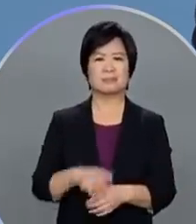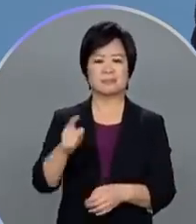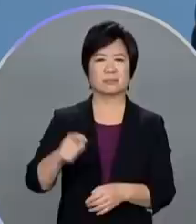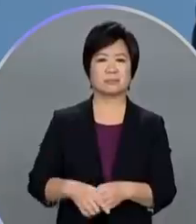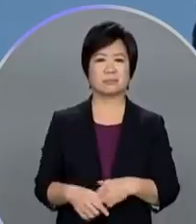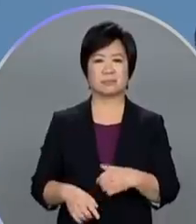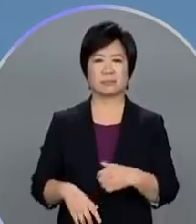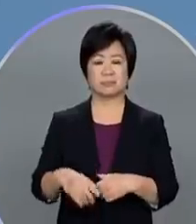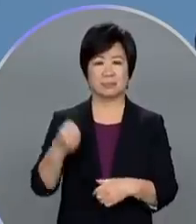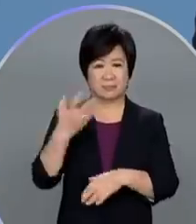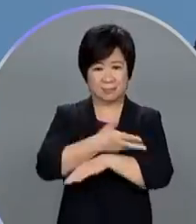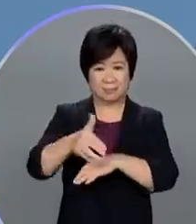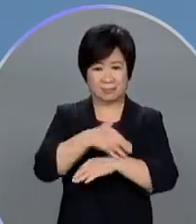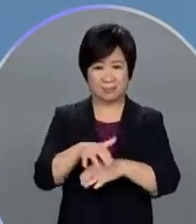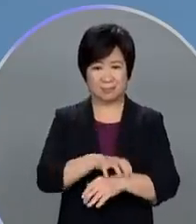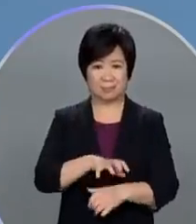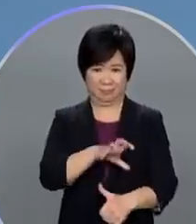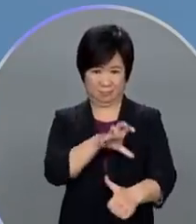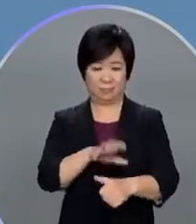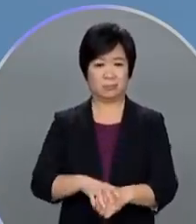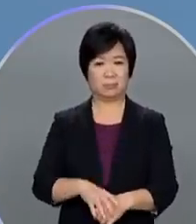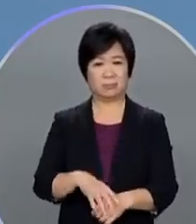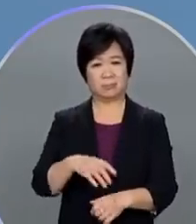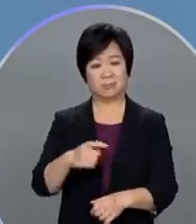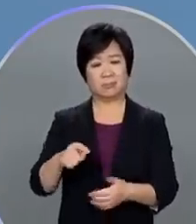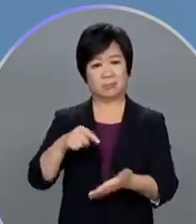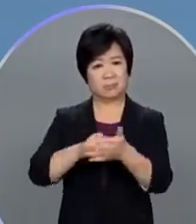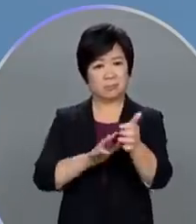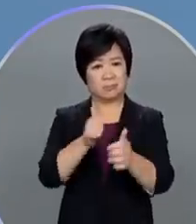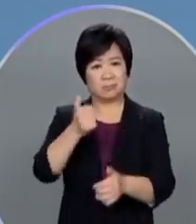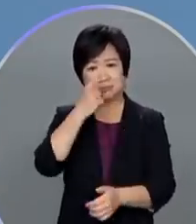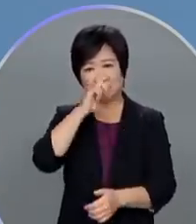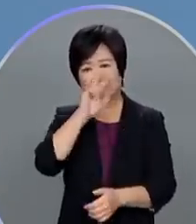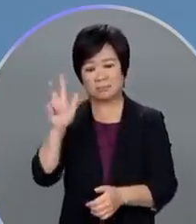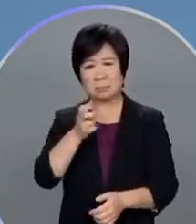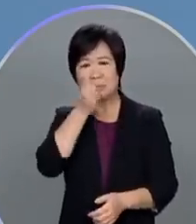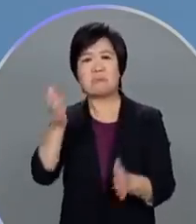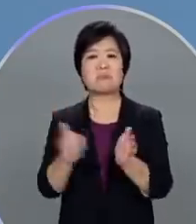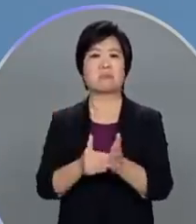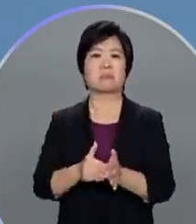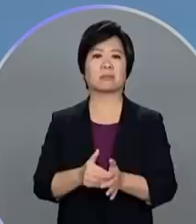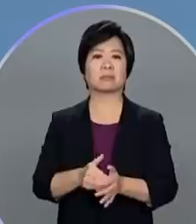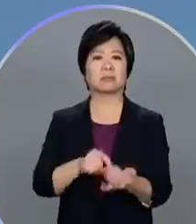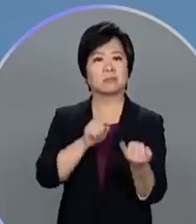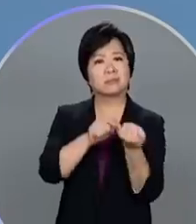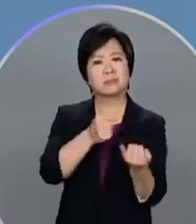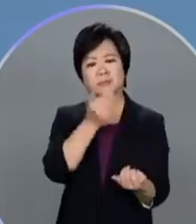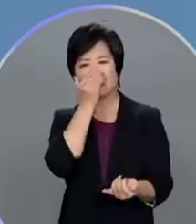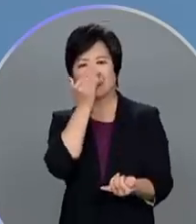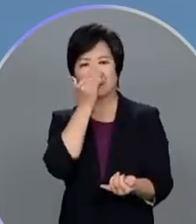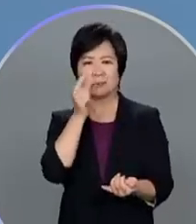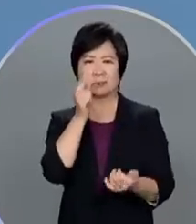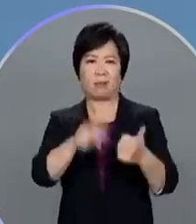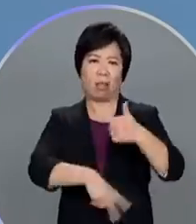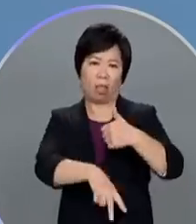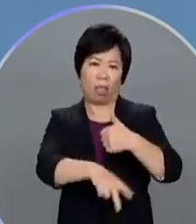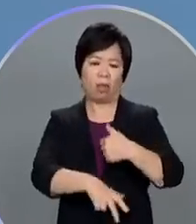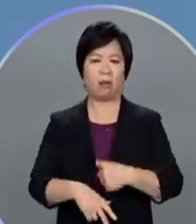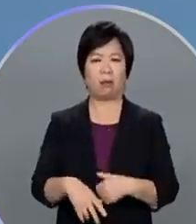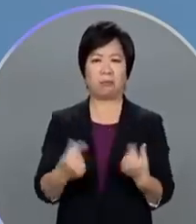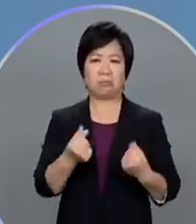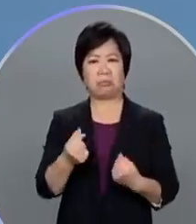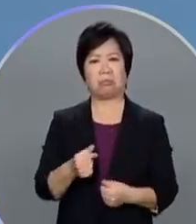架，新潮流绑架你，你们立法院于天都说了，你一个字都不敢说，你被架空，你就是布袋